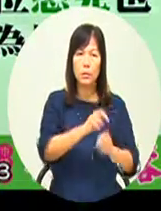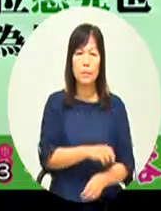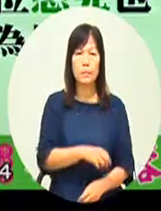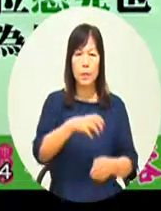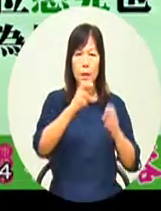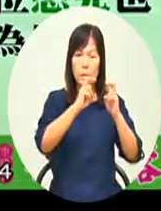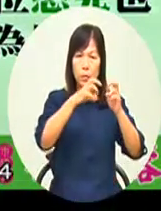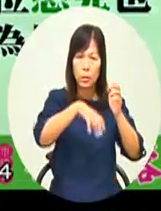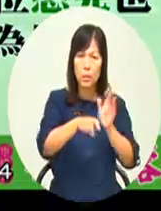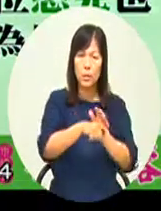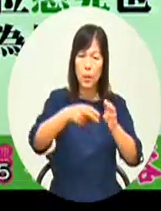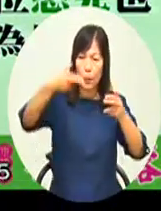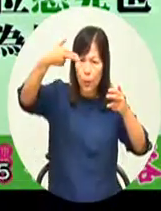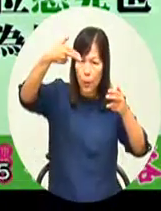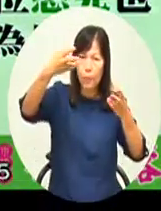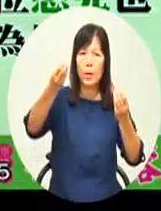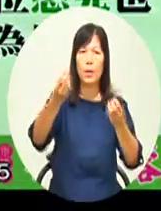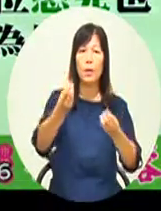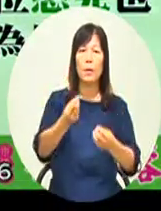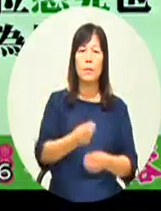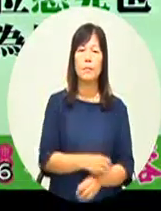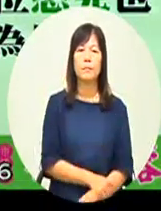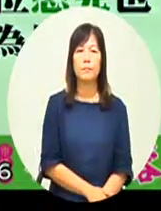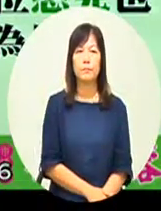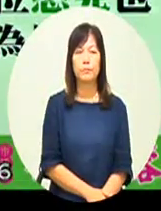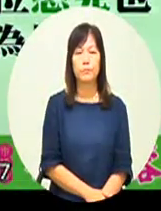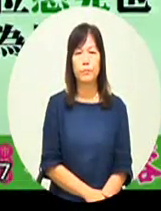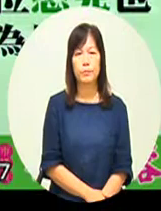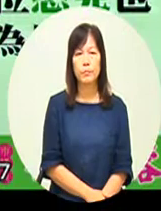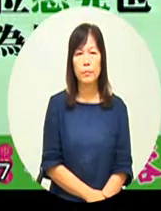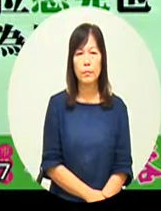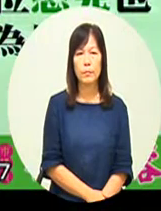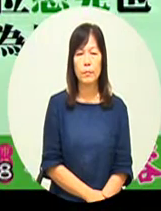厢里头没有装设监视系统。